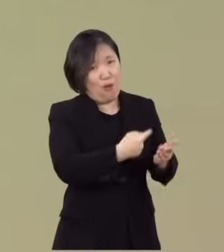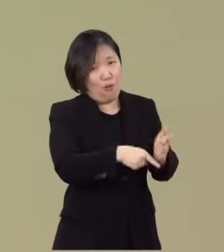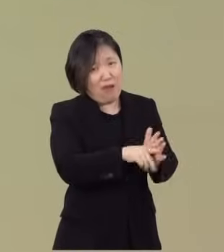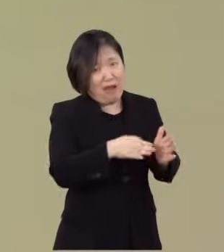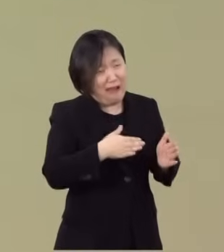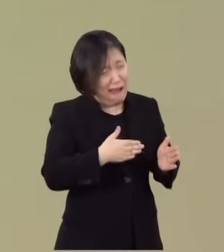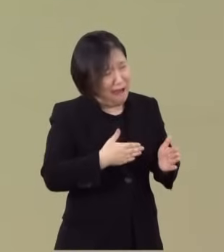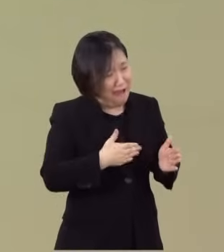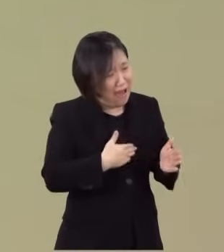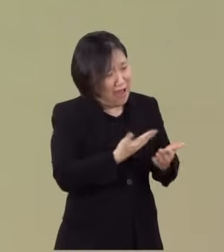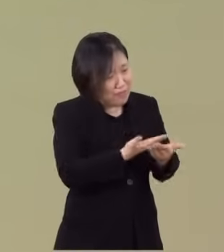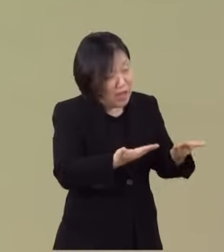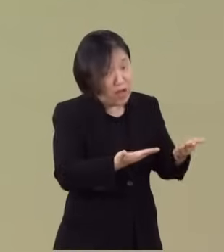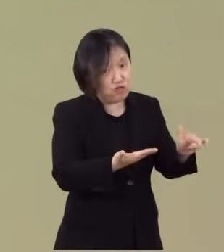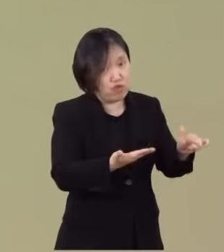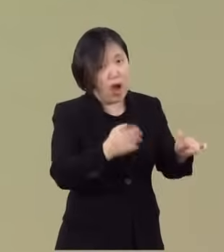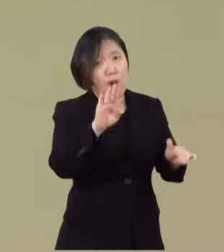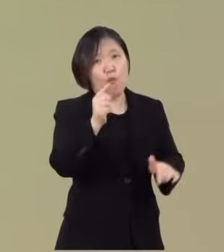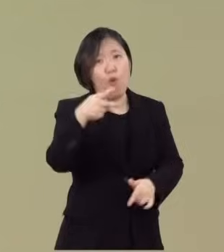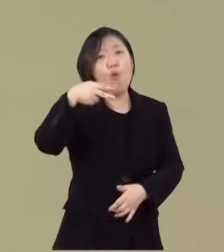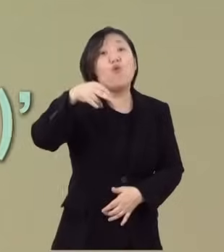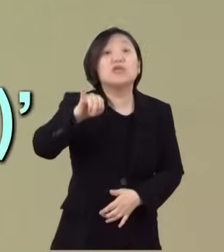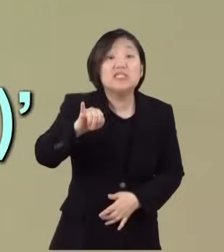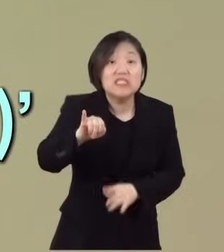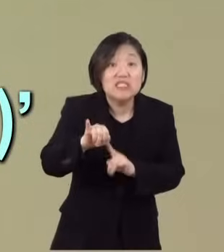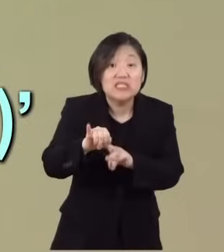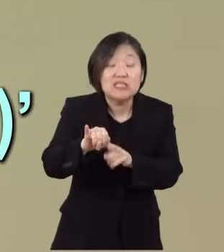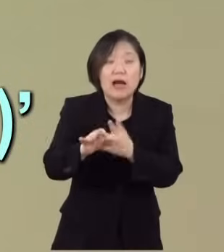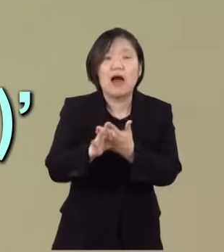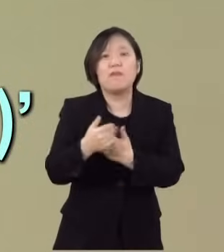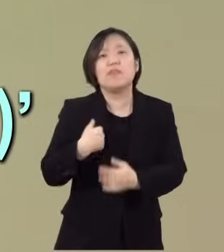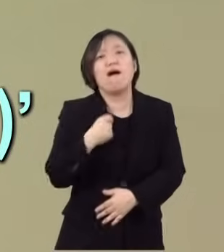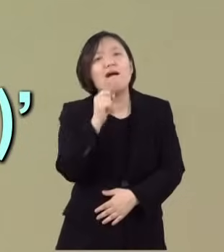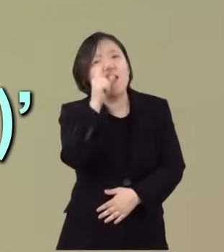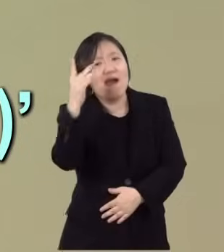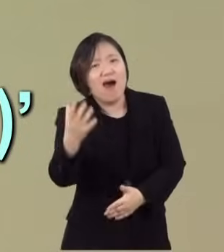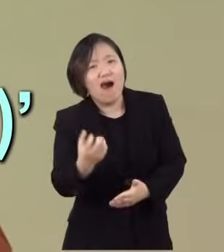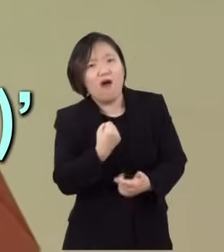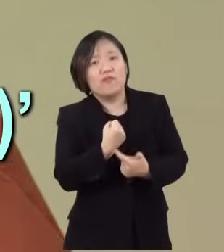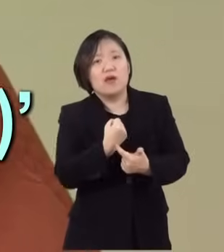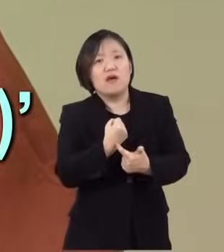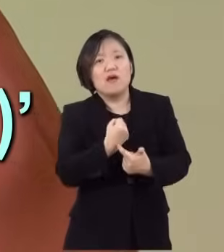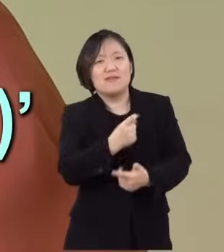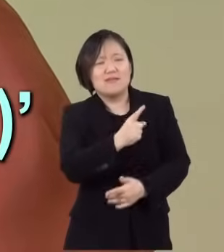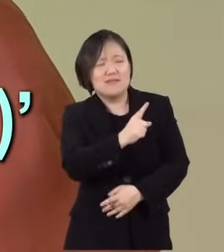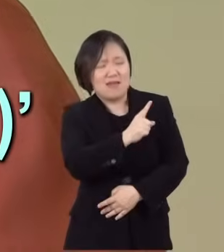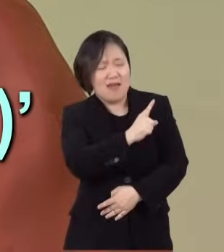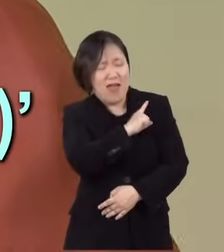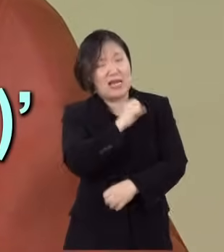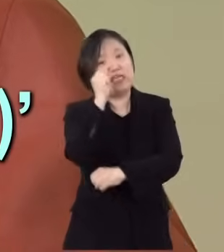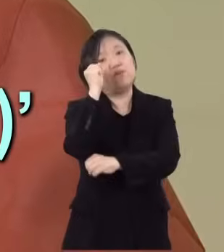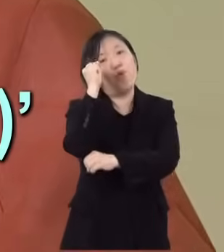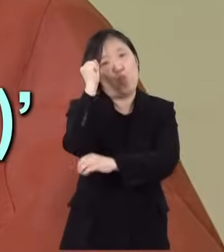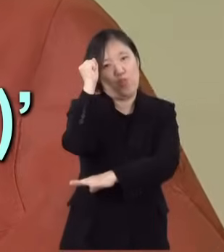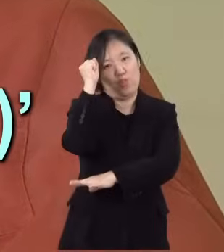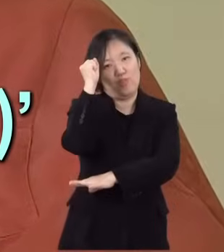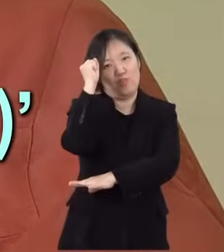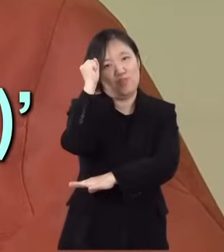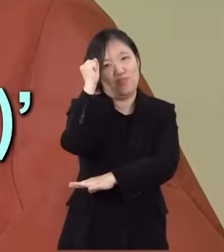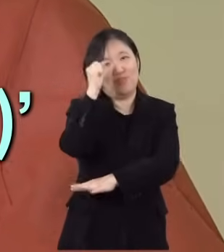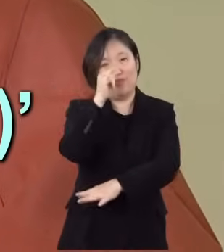들어가는 거고 이것이 바로 깨달음을 얻을 수 있는 가장